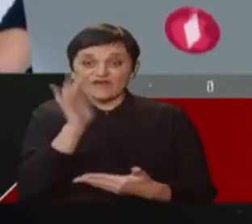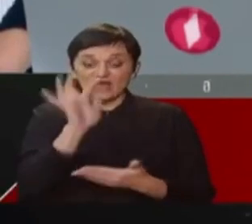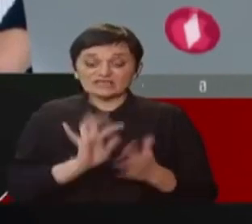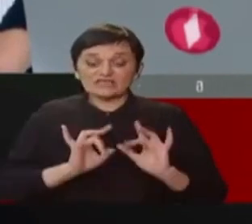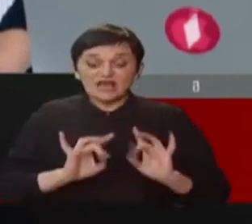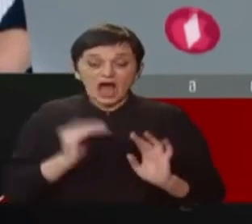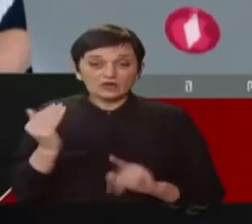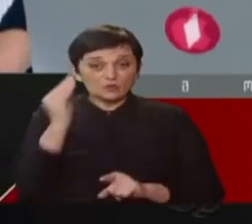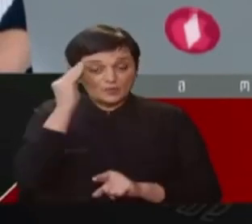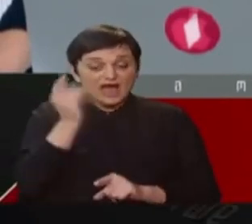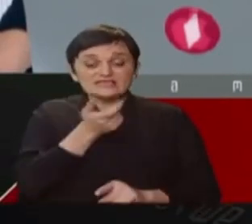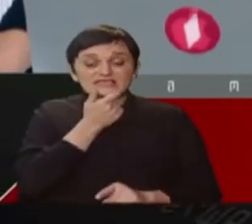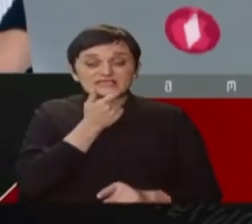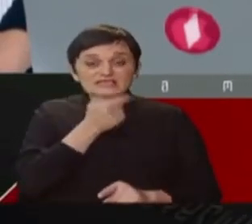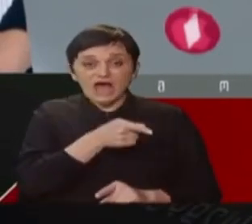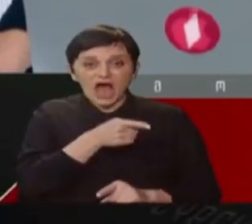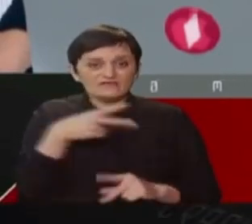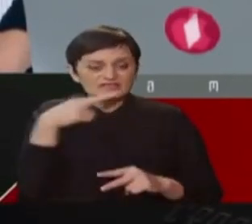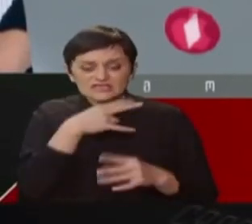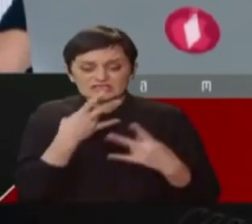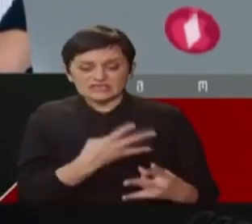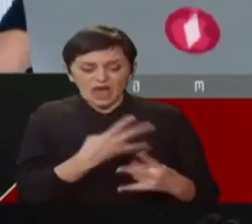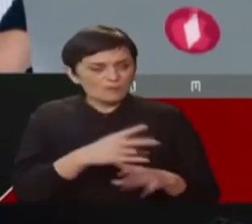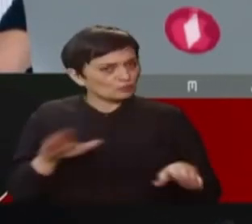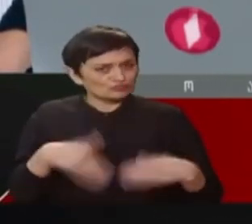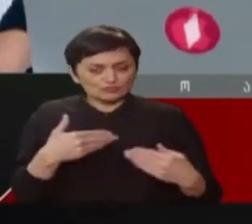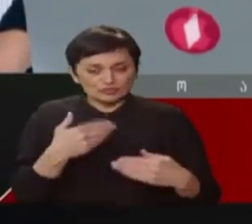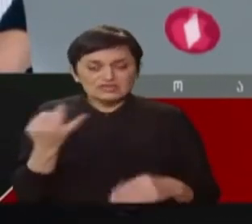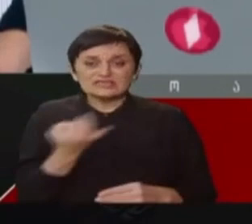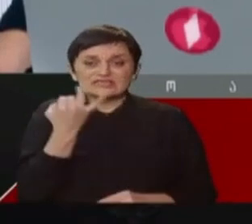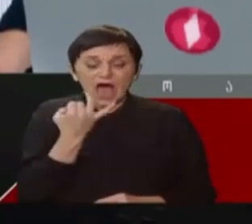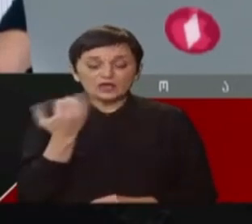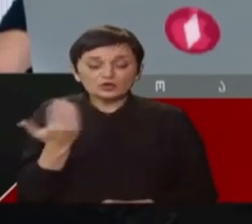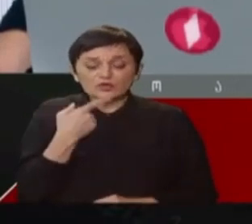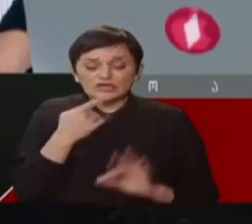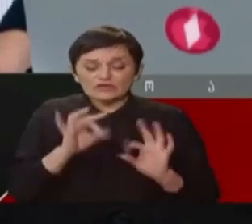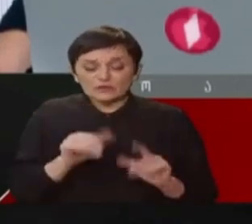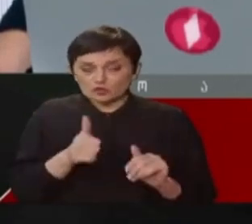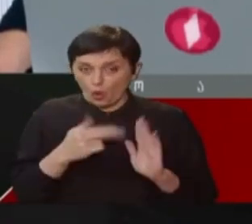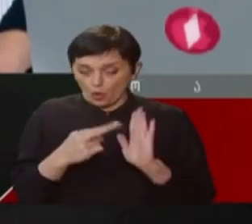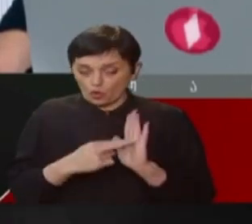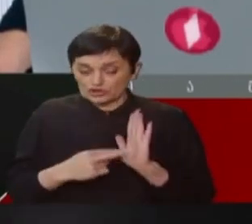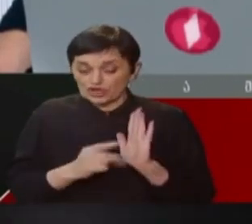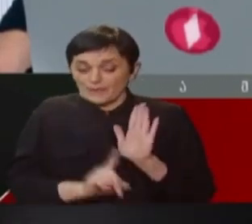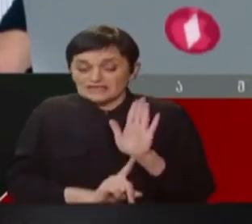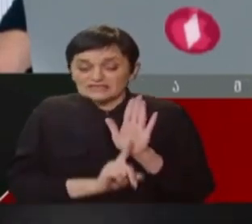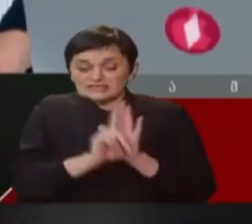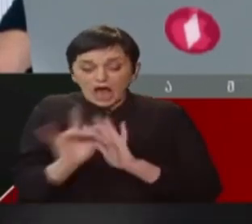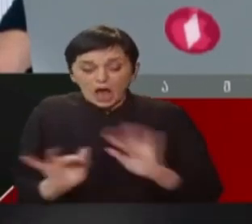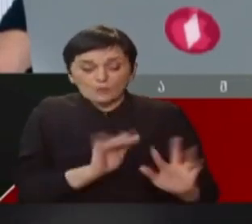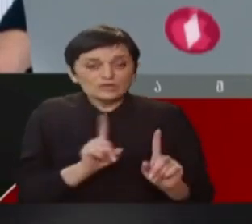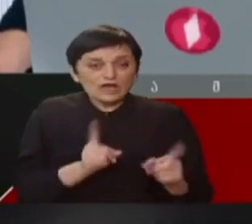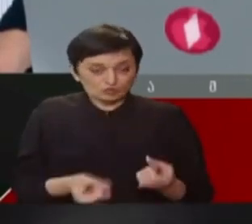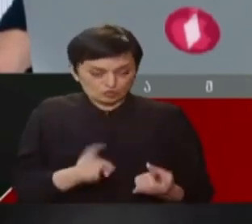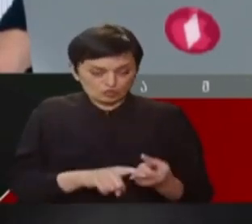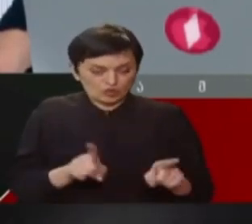მიხედვით, თქვენ მიგაჩნიათ, რომ სააკაშვილს არავინ წამლავს და სწორედ ამიტომ საინტერესოა ახლა რომ გვითხრათ, როგორ შეაფასებთ ამ წამოწყებას და ზოგადად რას